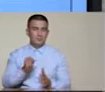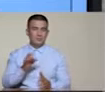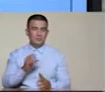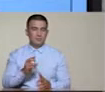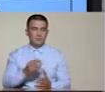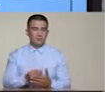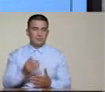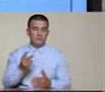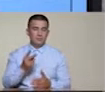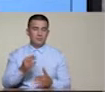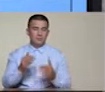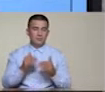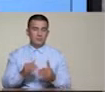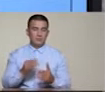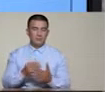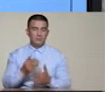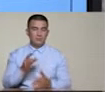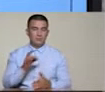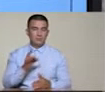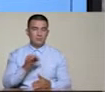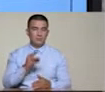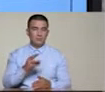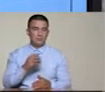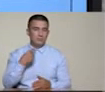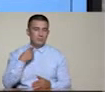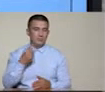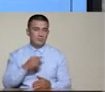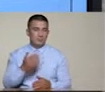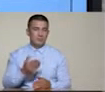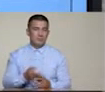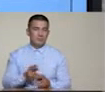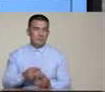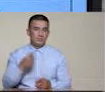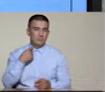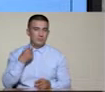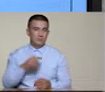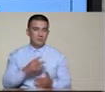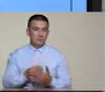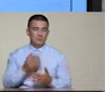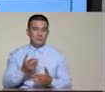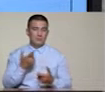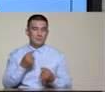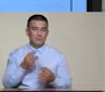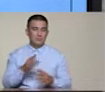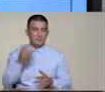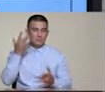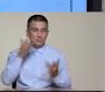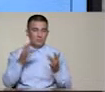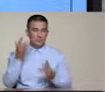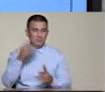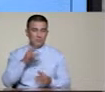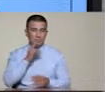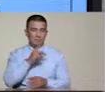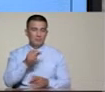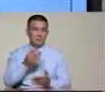bilan va ikkinchi qator rim raqamlari bilan yozilgan. Va ushbu raqamlarni noto'g'ri xato